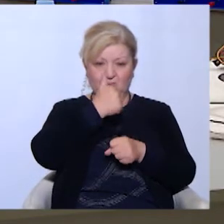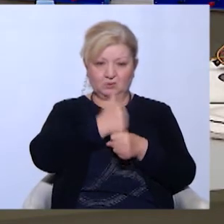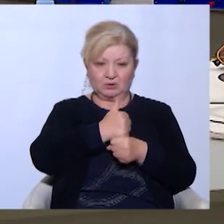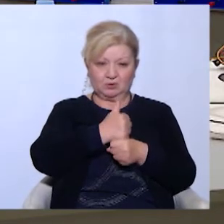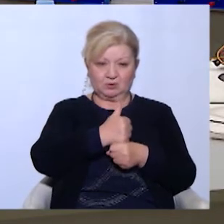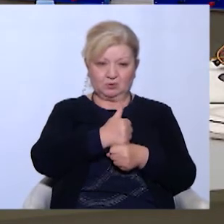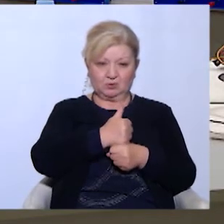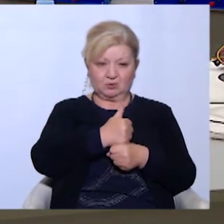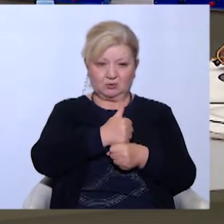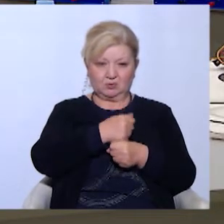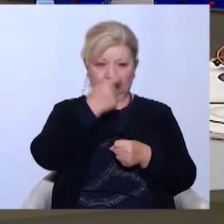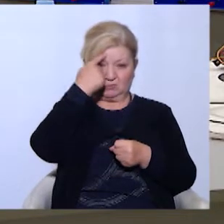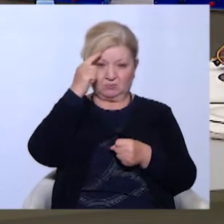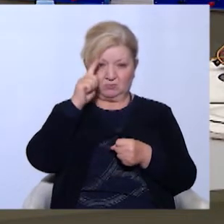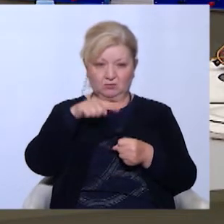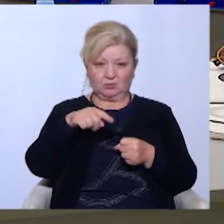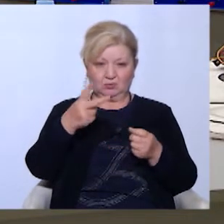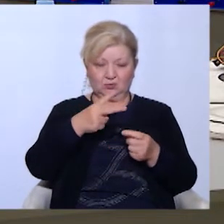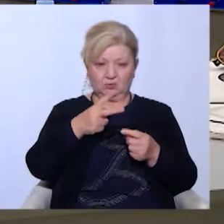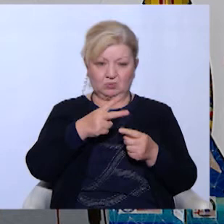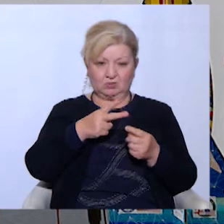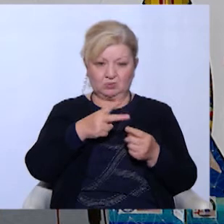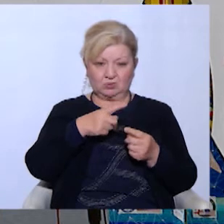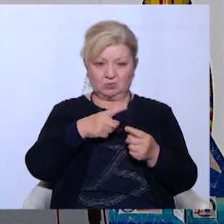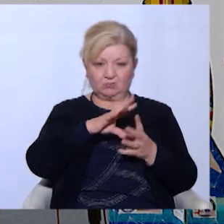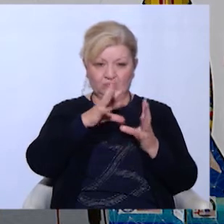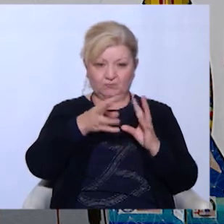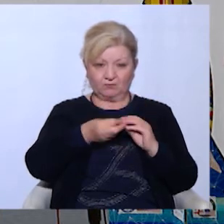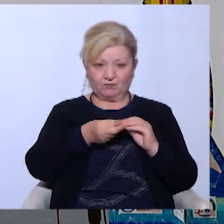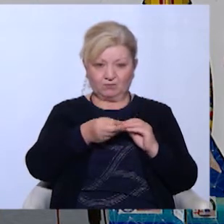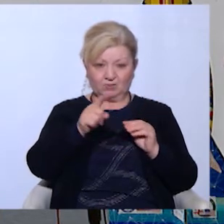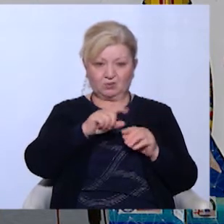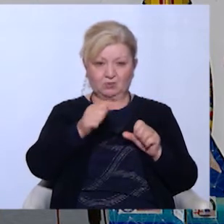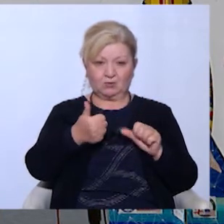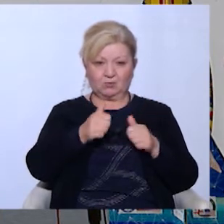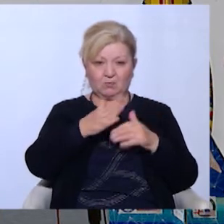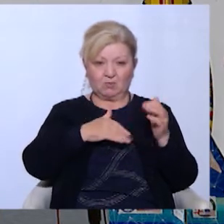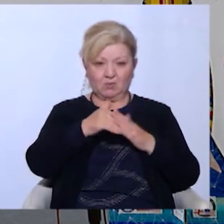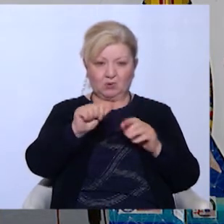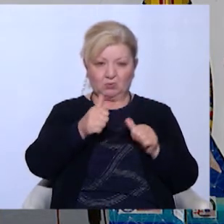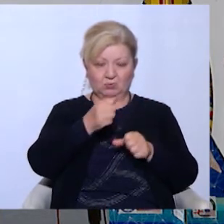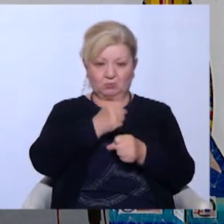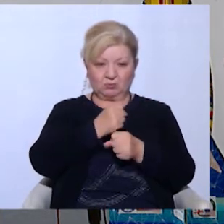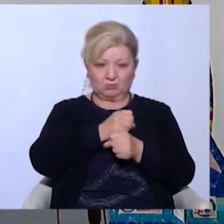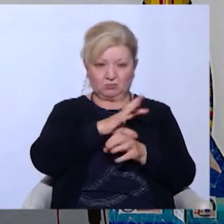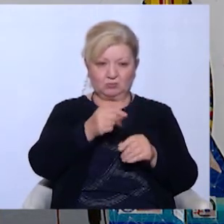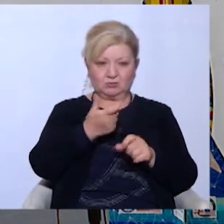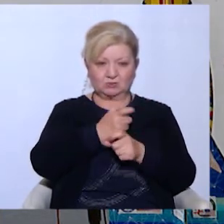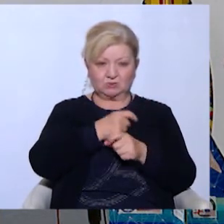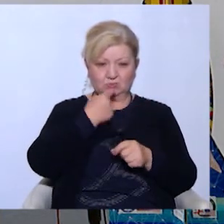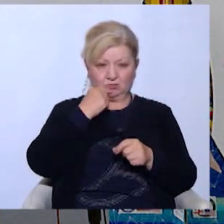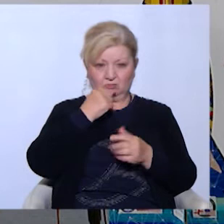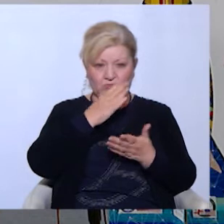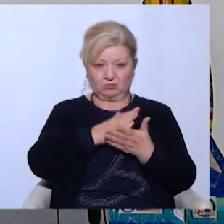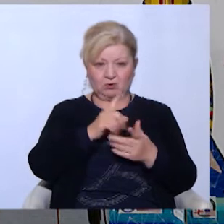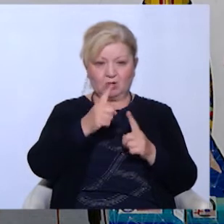გამომგიმუშავდეთ ერთი მთავარი უნარი, თეორიული ცოდნის პრაქტიკულად რეალიზების უნარი, რაც